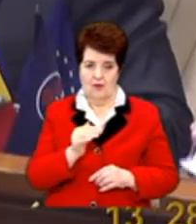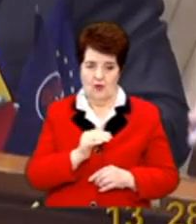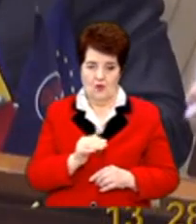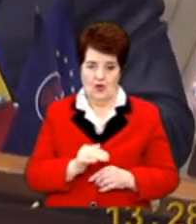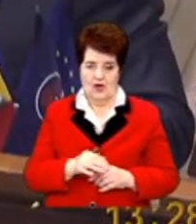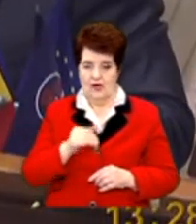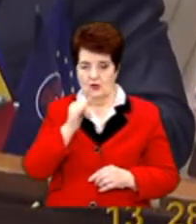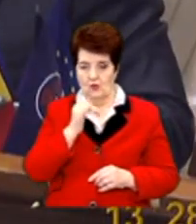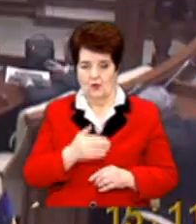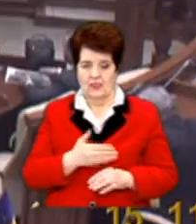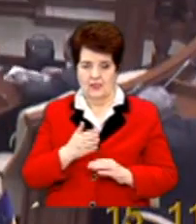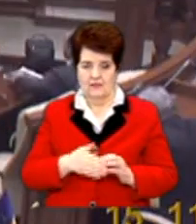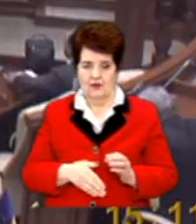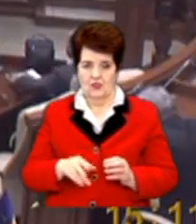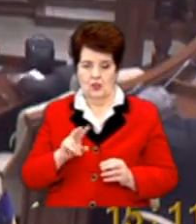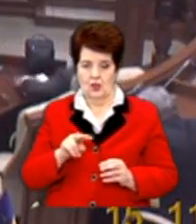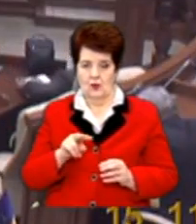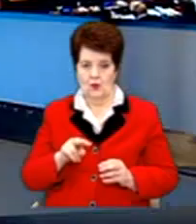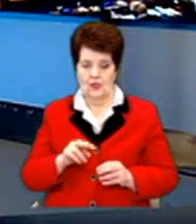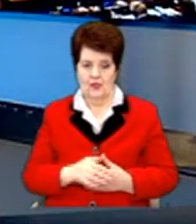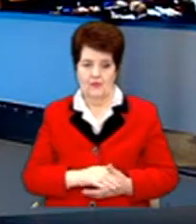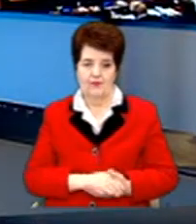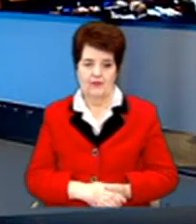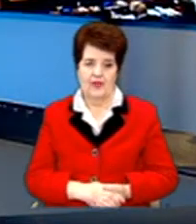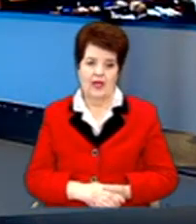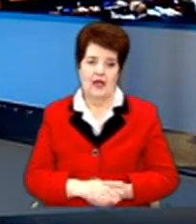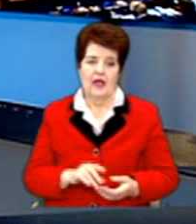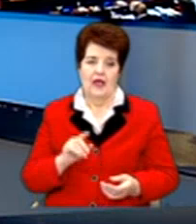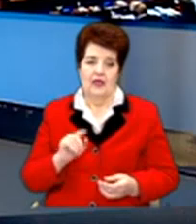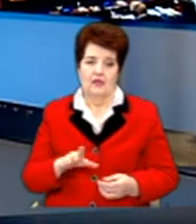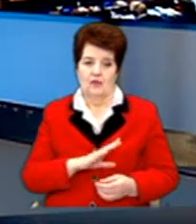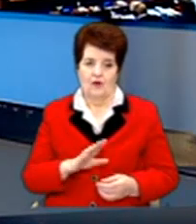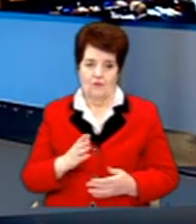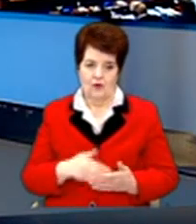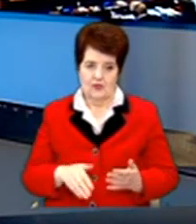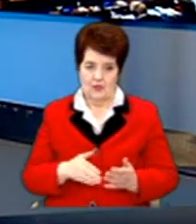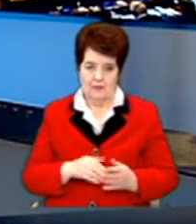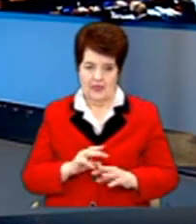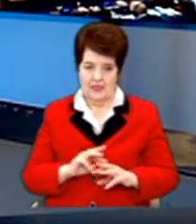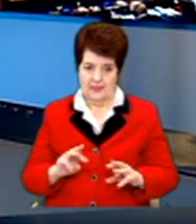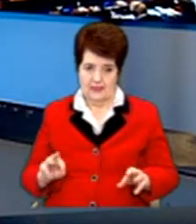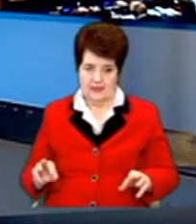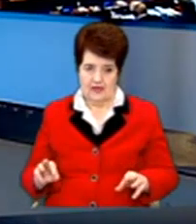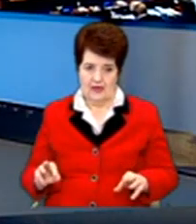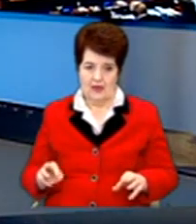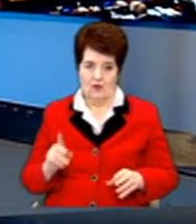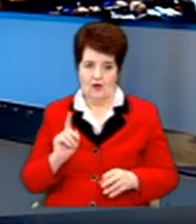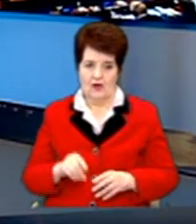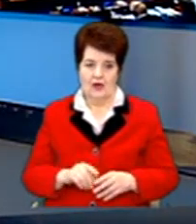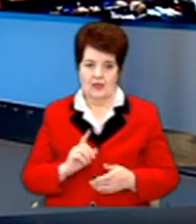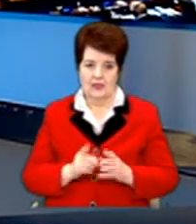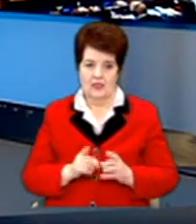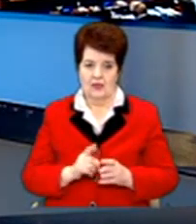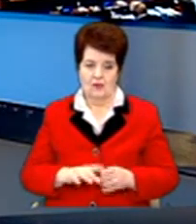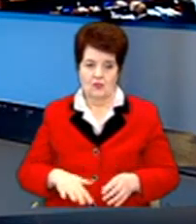nu poate depăși sfârșitul lunii iulie. Încă nu a fost elucidat misterul în urma căruia pe cabina de traducere din